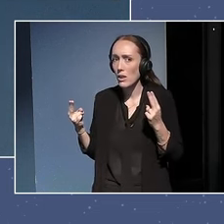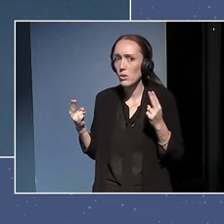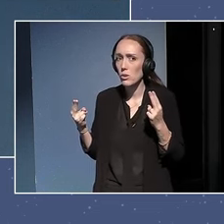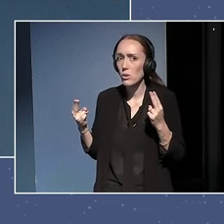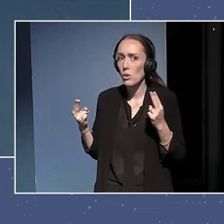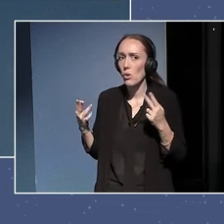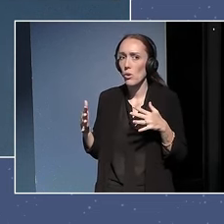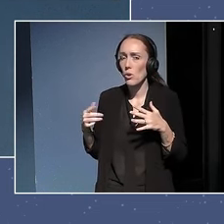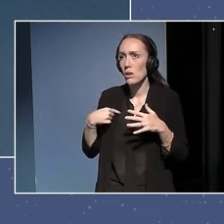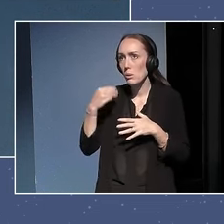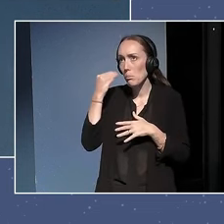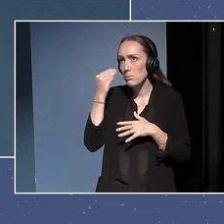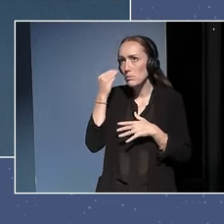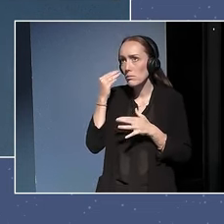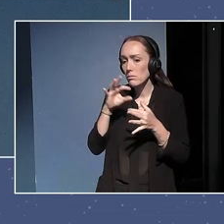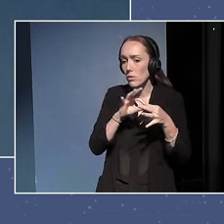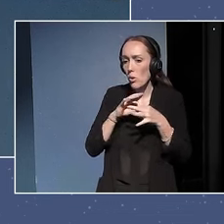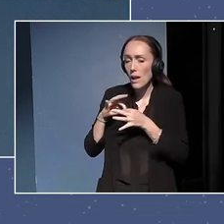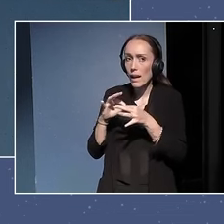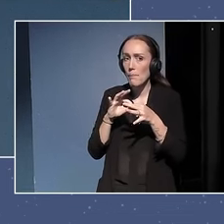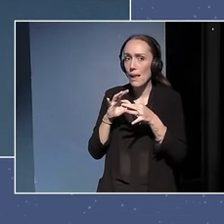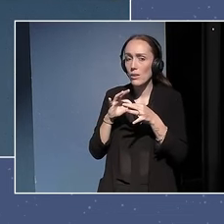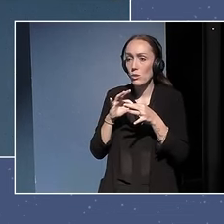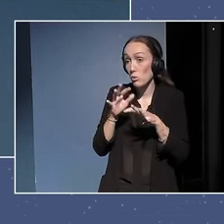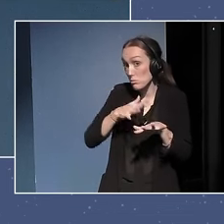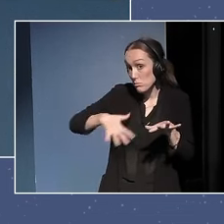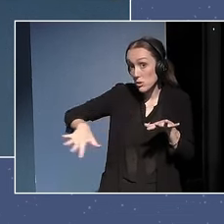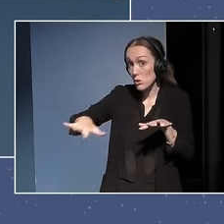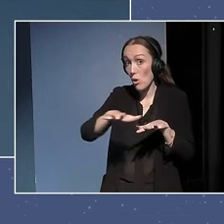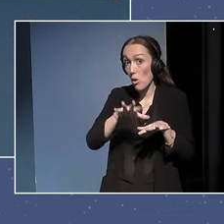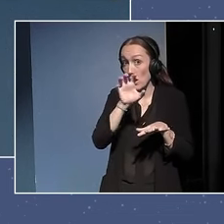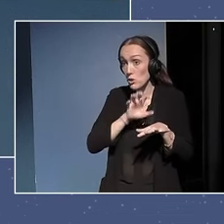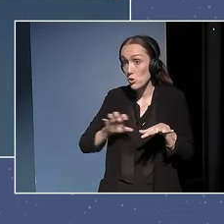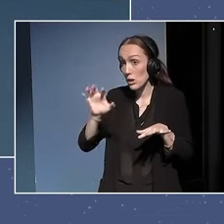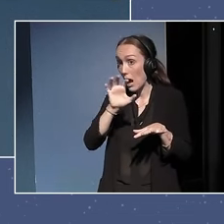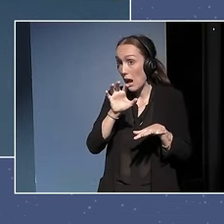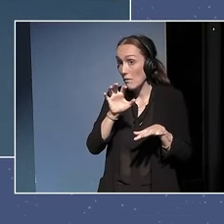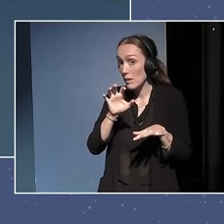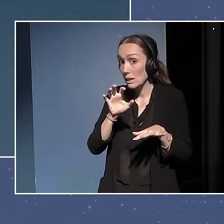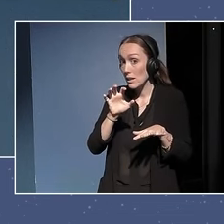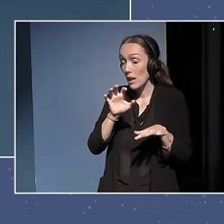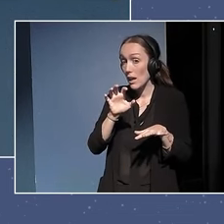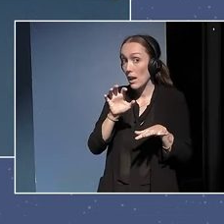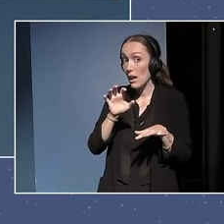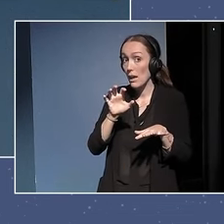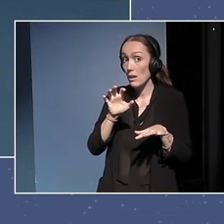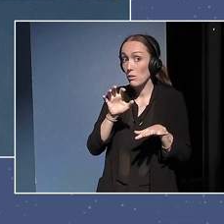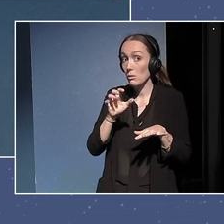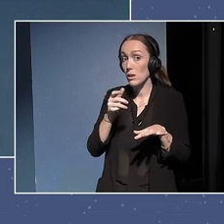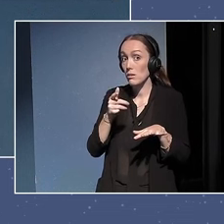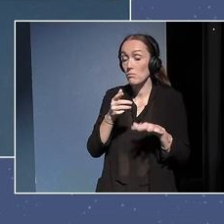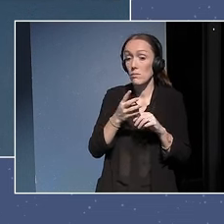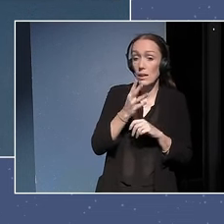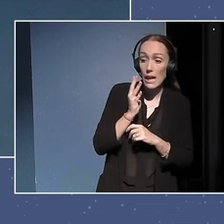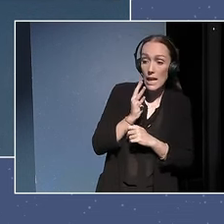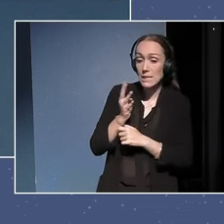livello geografico Insomma se ci fosse un motivo per queste due specie si sono evolute cioè Hanno